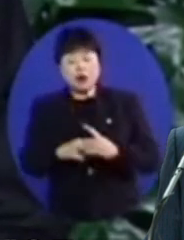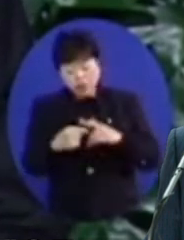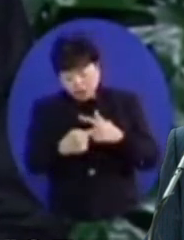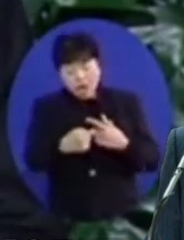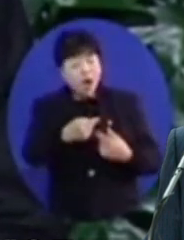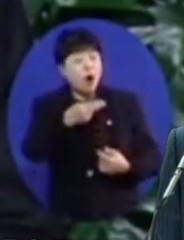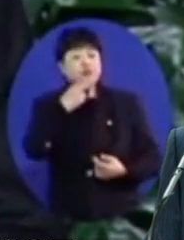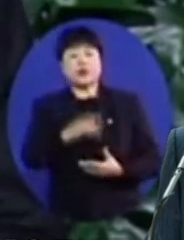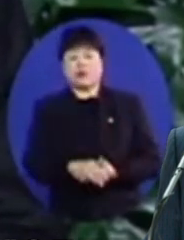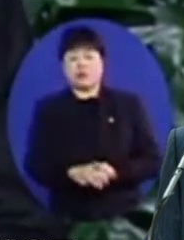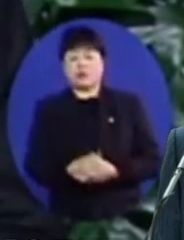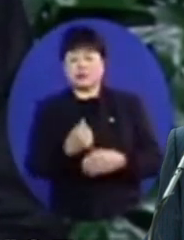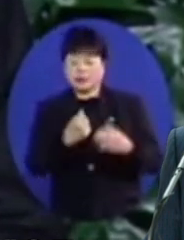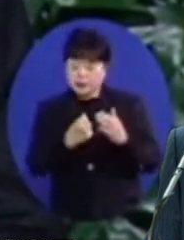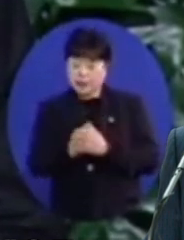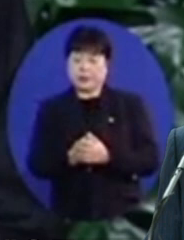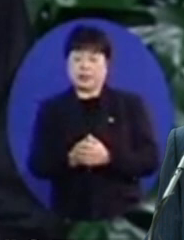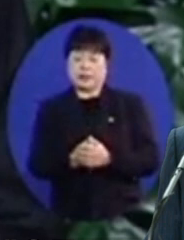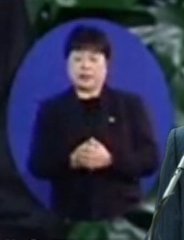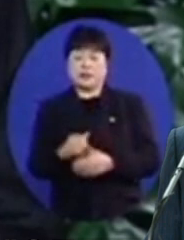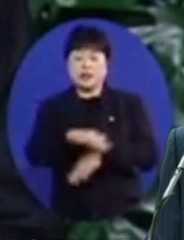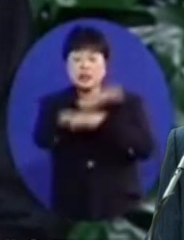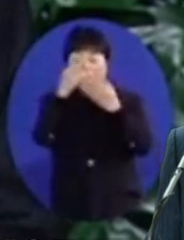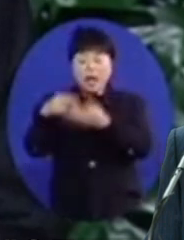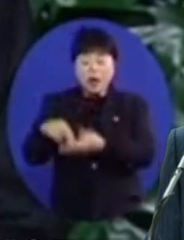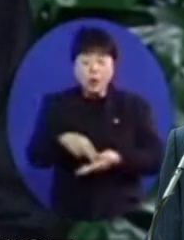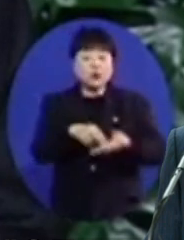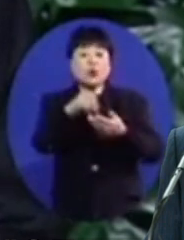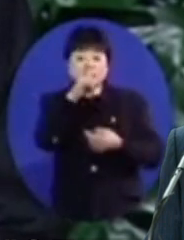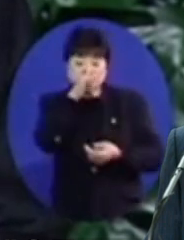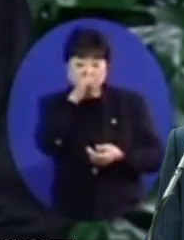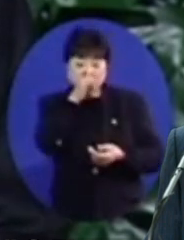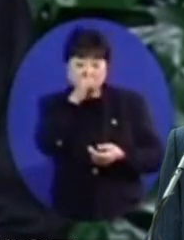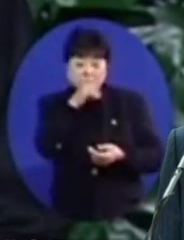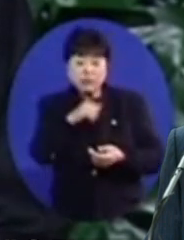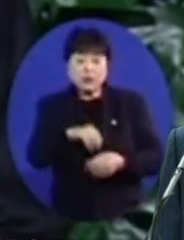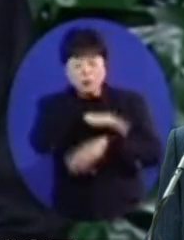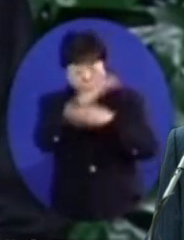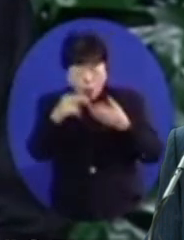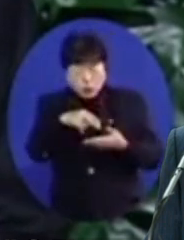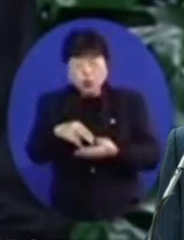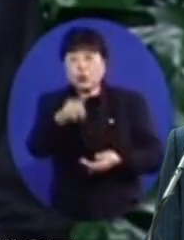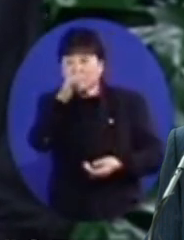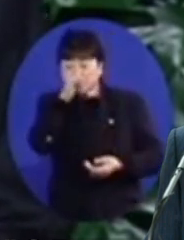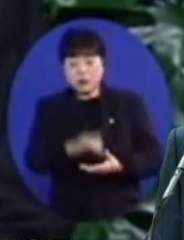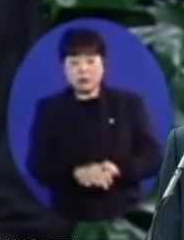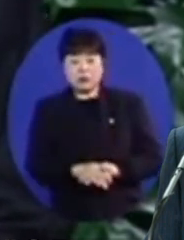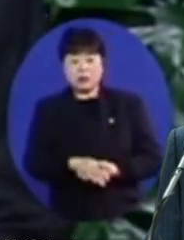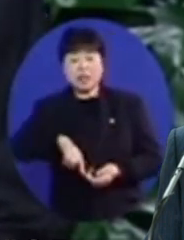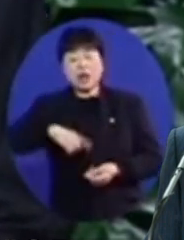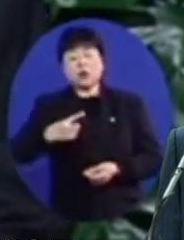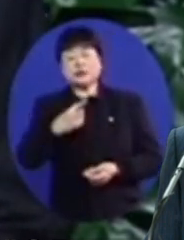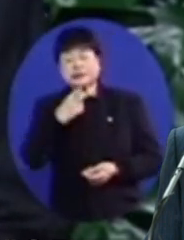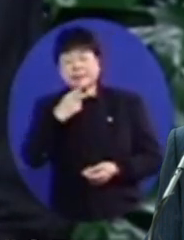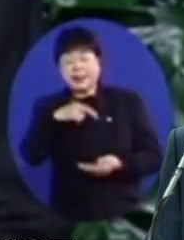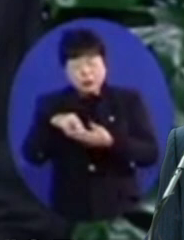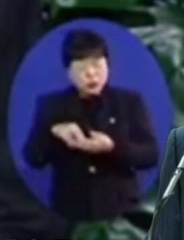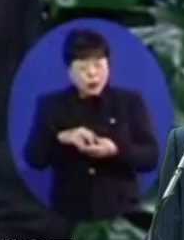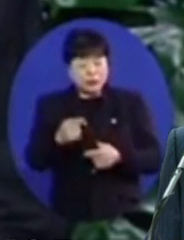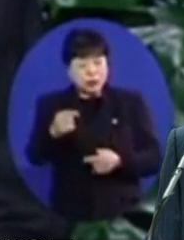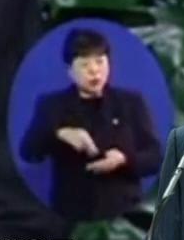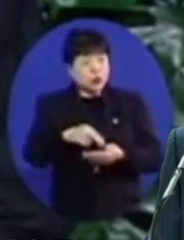않습니다 그렇기 때문에 우리는 다 포독합니다 고독하지 않은 사람 아무도 없습니다 나만 고독하고 너는 고독하지